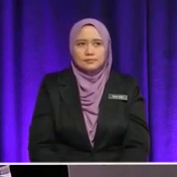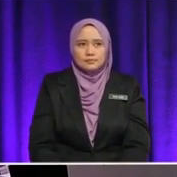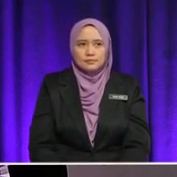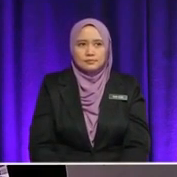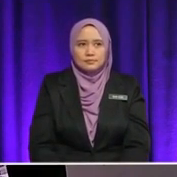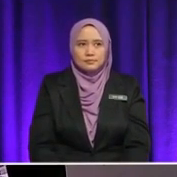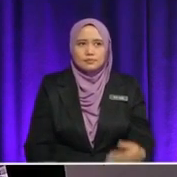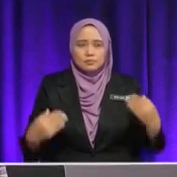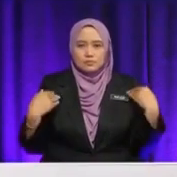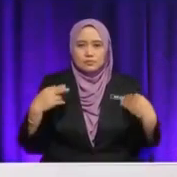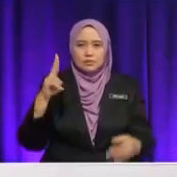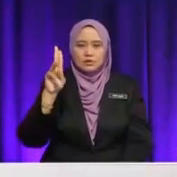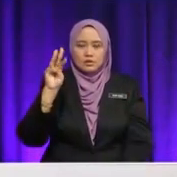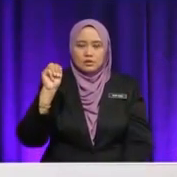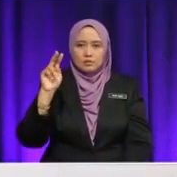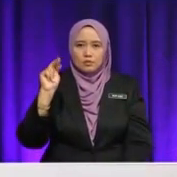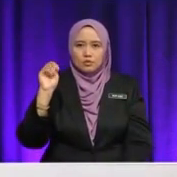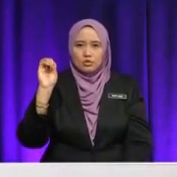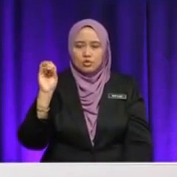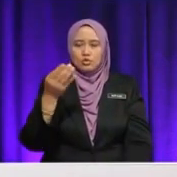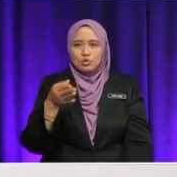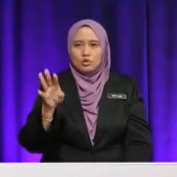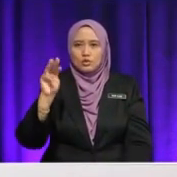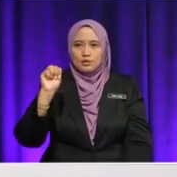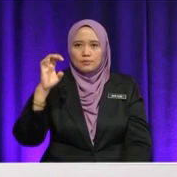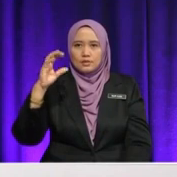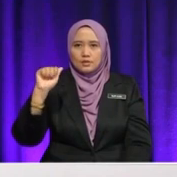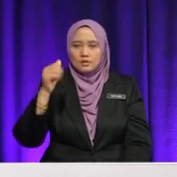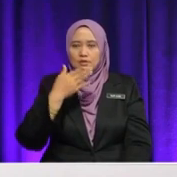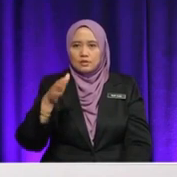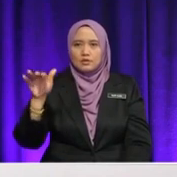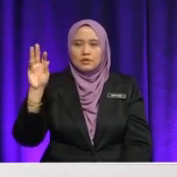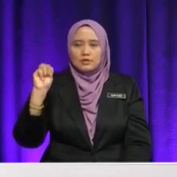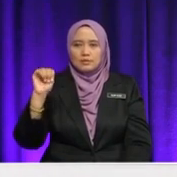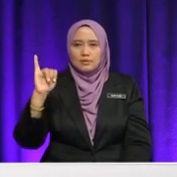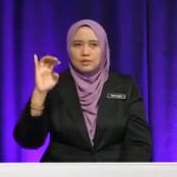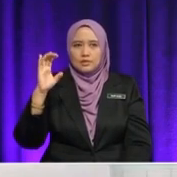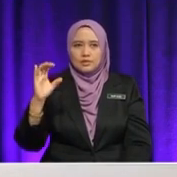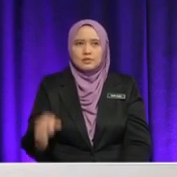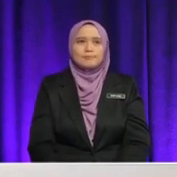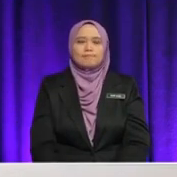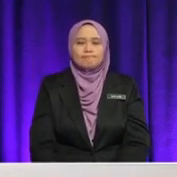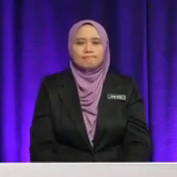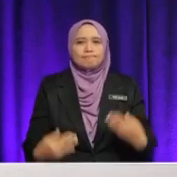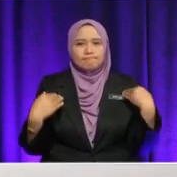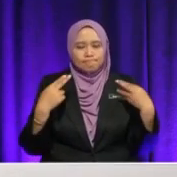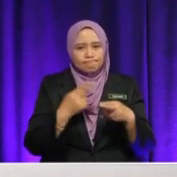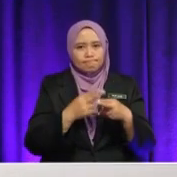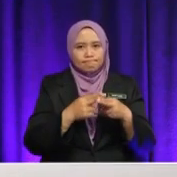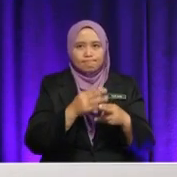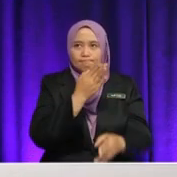terdiri padahal Pati amino MC dan emisi pada ketika itu adalah stan chinglu hati Hesti Medan